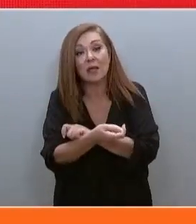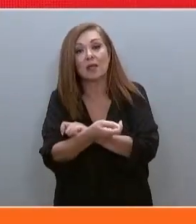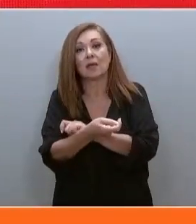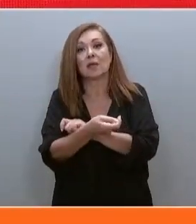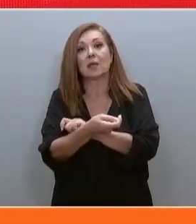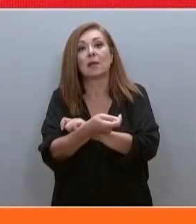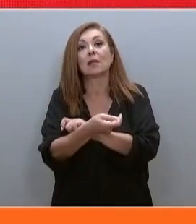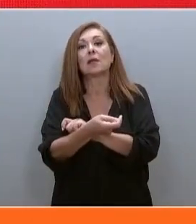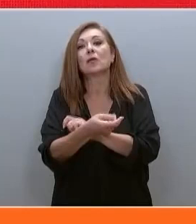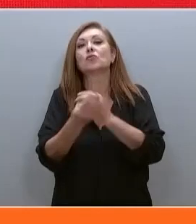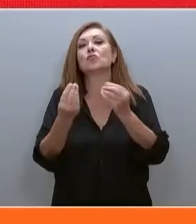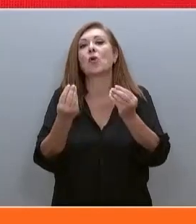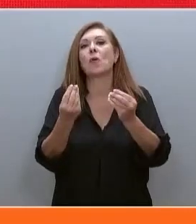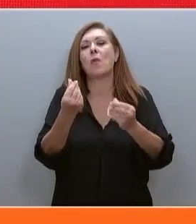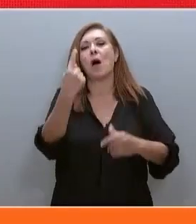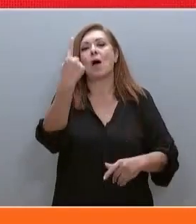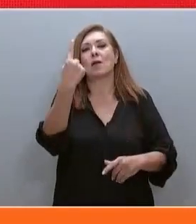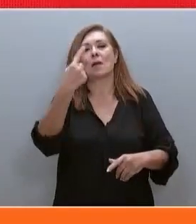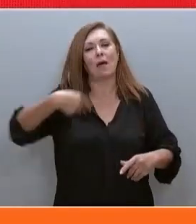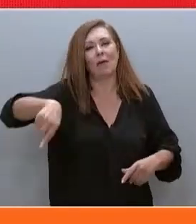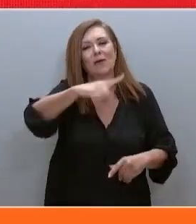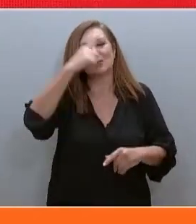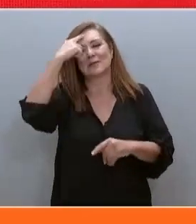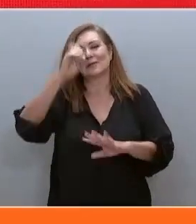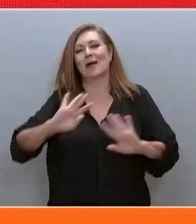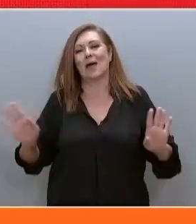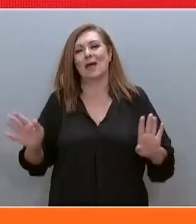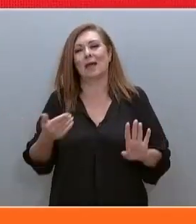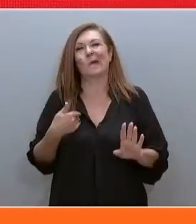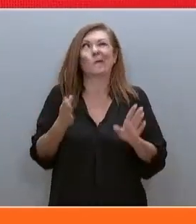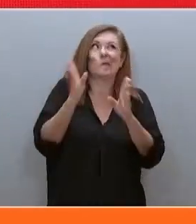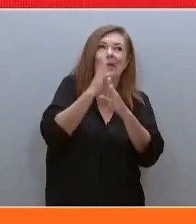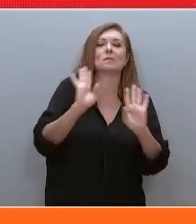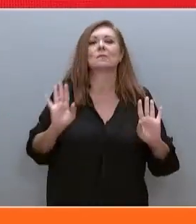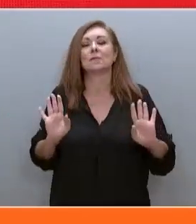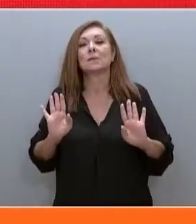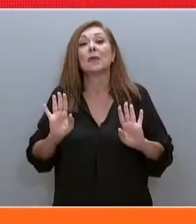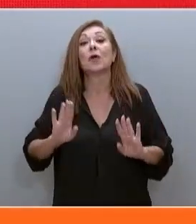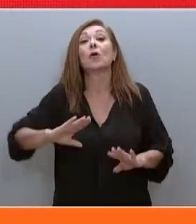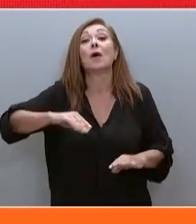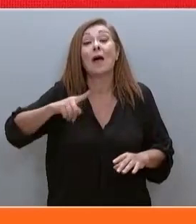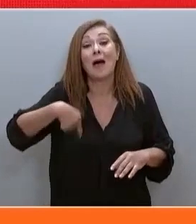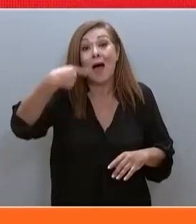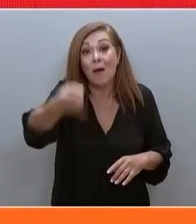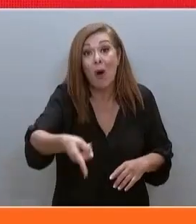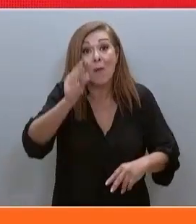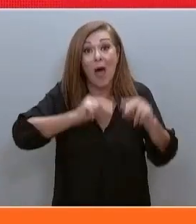μία εκδοχή. Το γνωρίζετε όλοι, μην κρυβόμαστε πίσω από το δάχτυλό μας, να είναι πρώτος στις επόμενες εκλογές ο